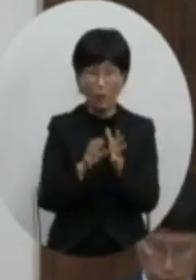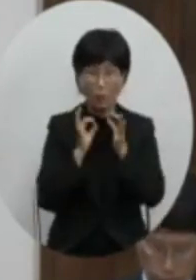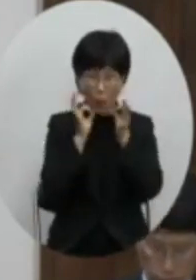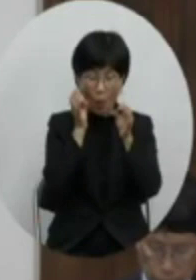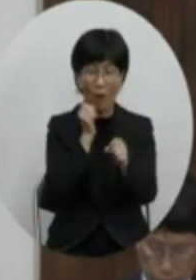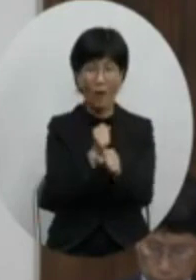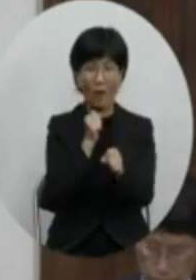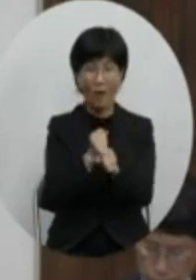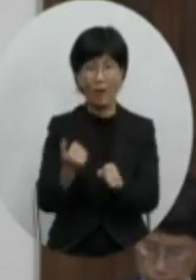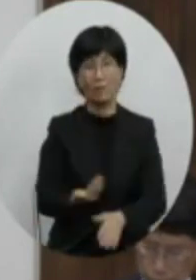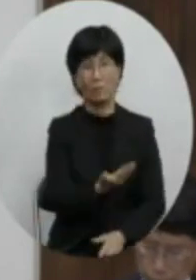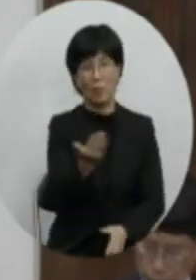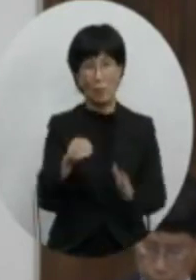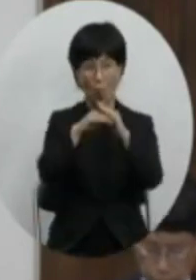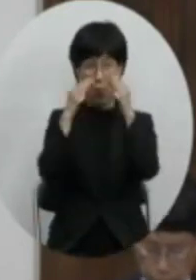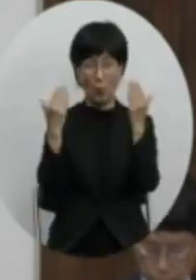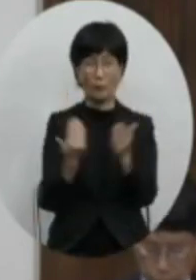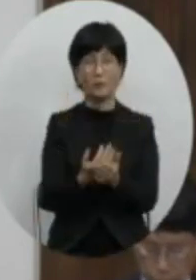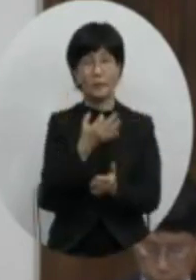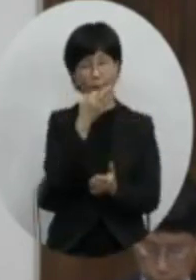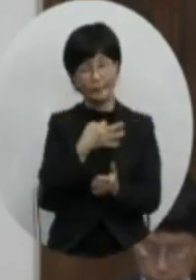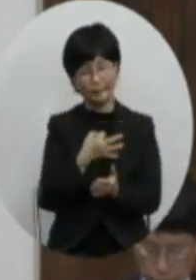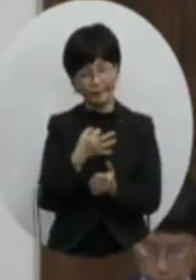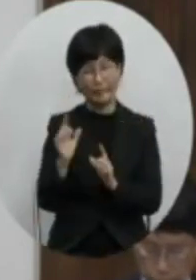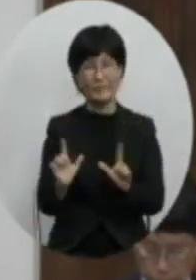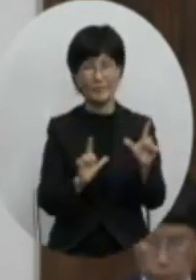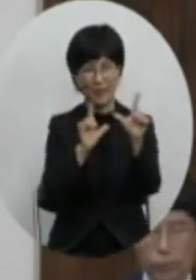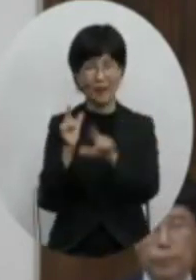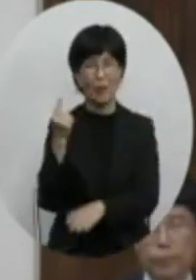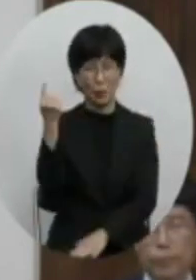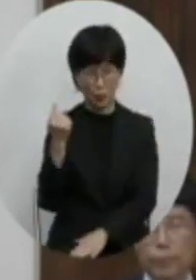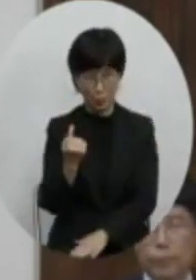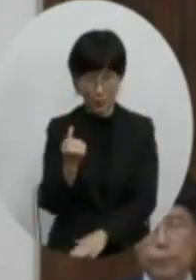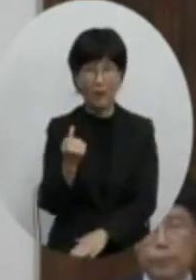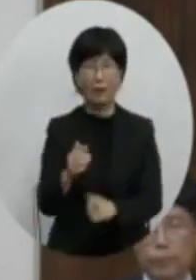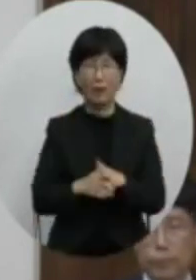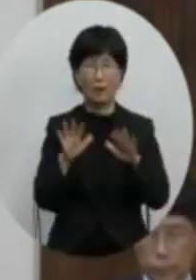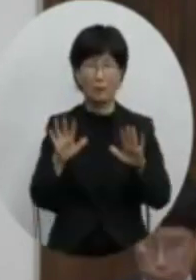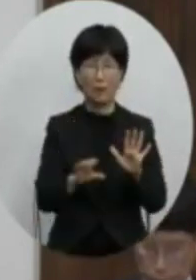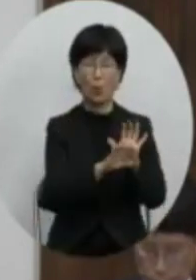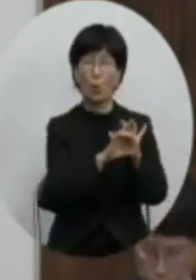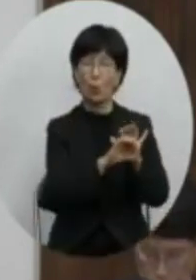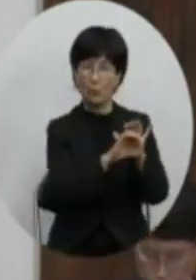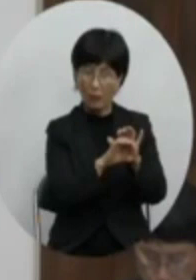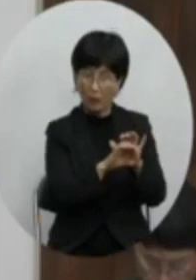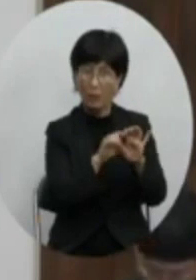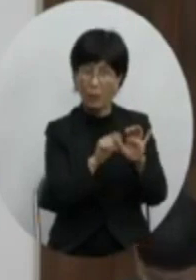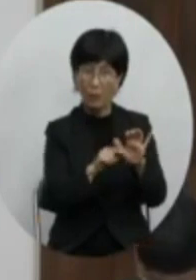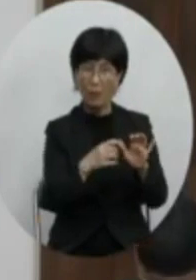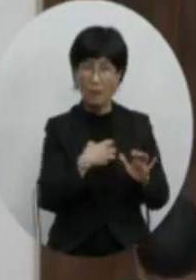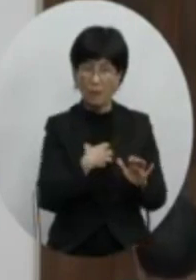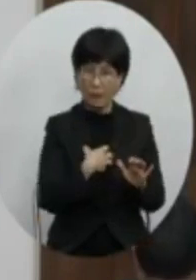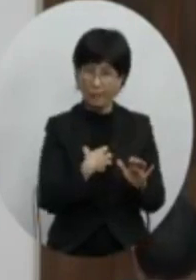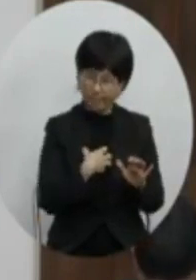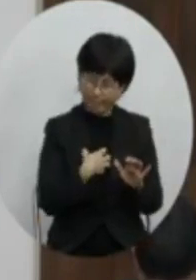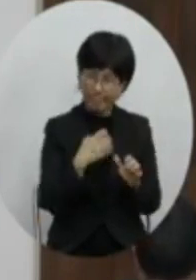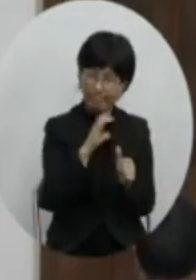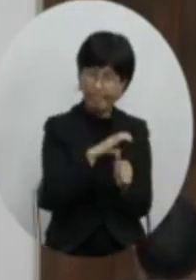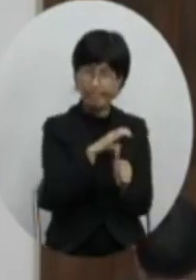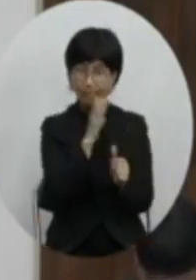우리 모두 힘든 시간을 보내왔습니다. 이제 코로나19의 위기의 터널에서